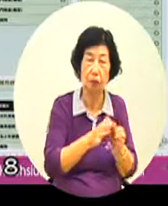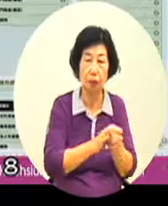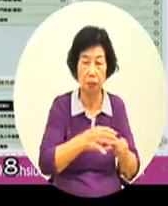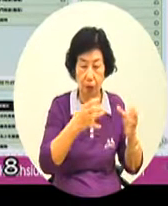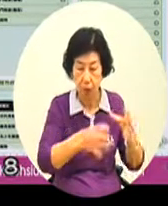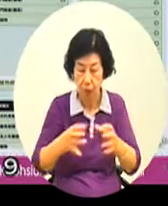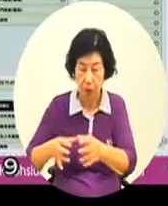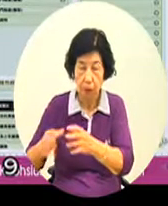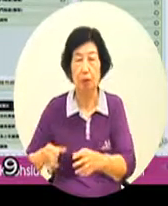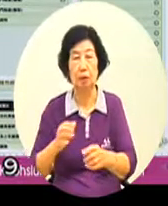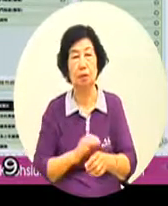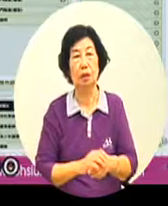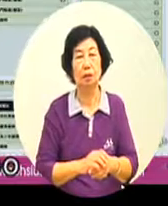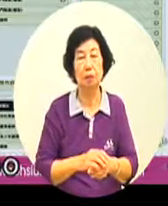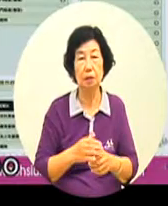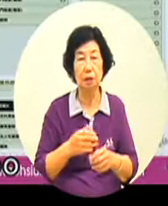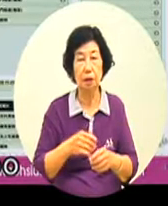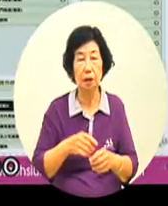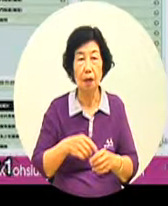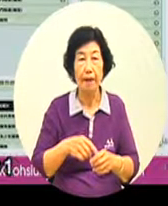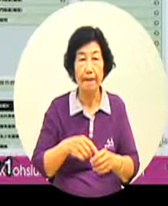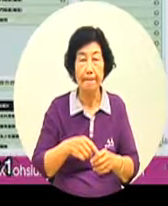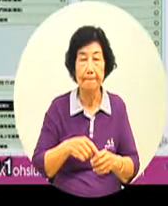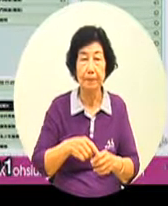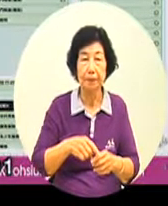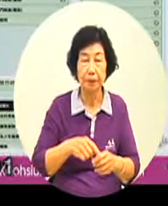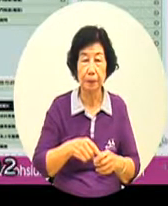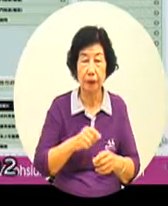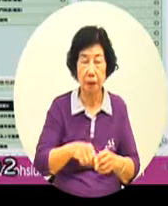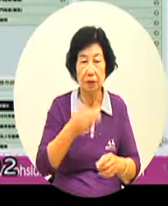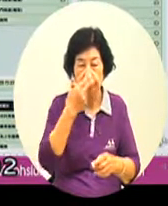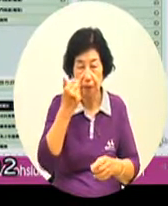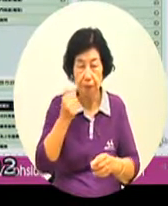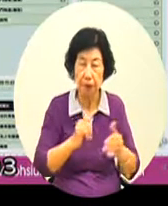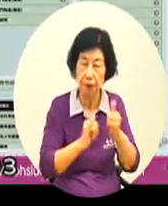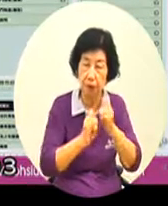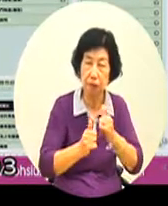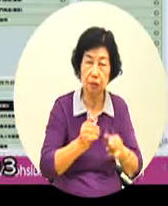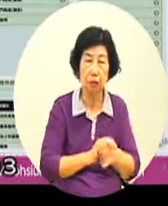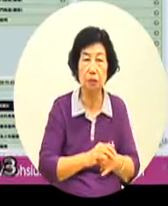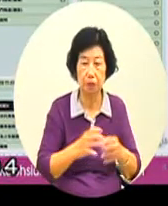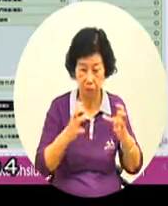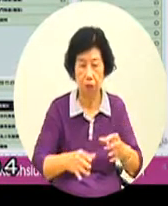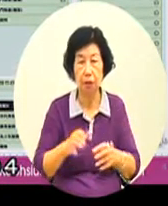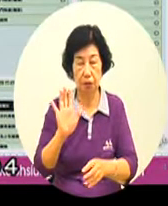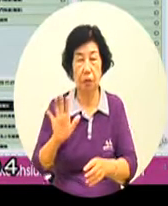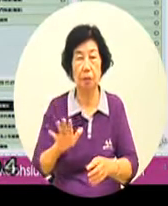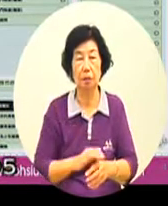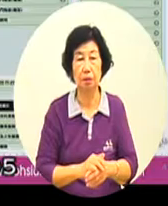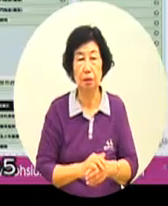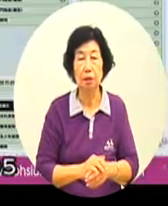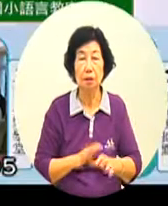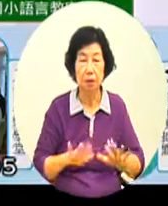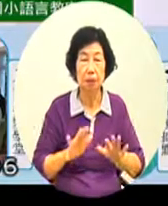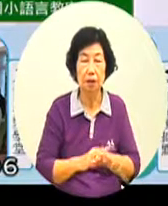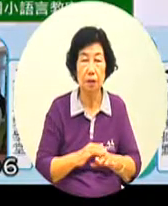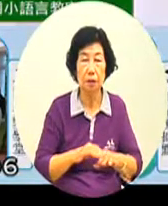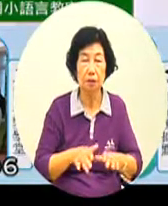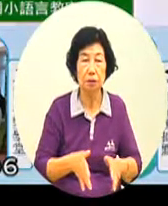APP， 都是我们便民的一些相关的措施。那我们为了能够在地社区化可